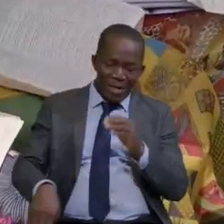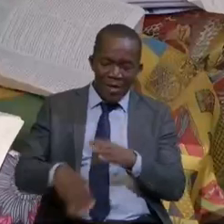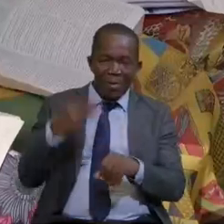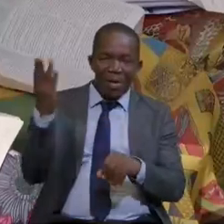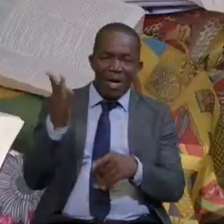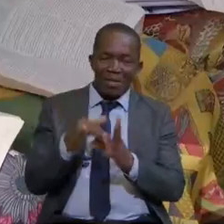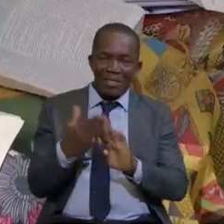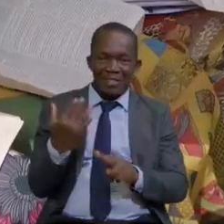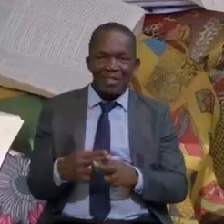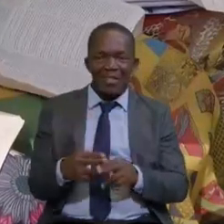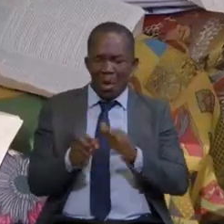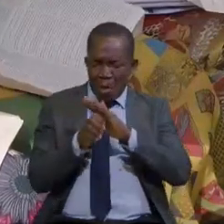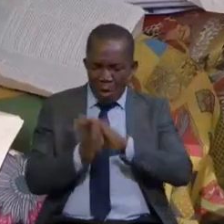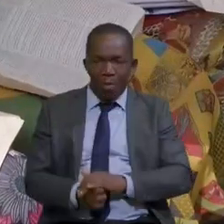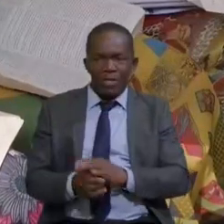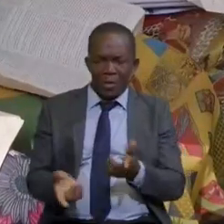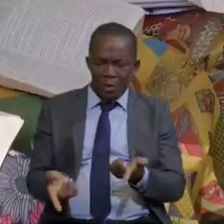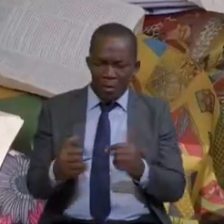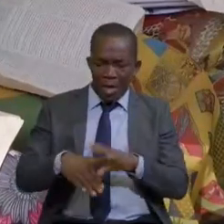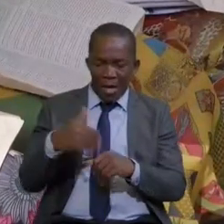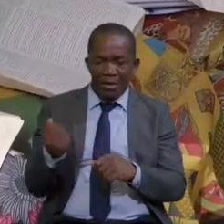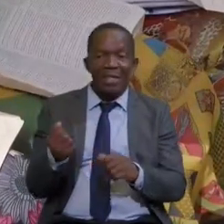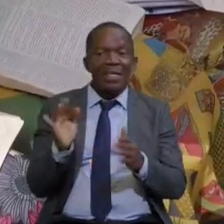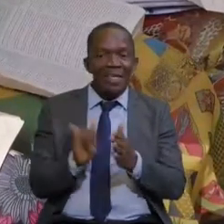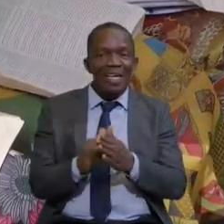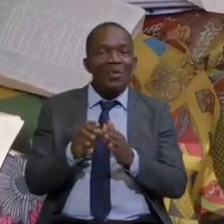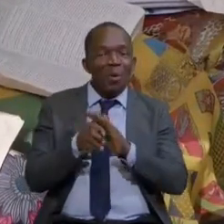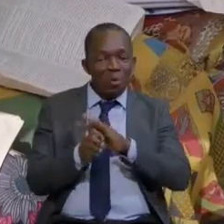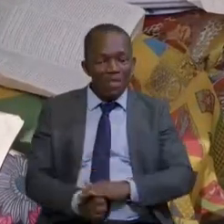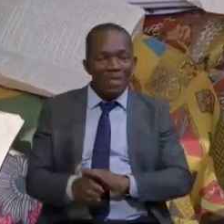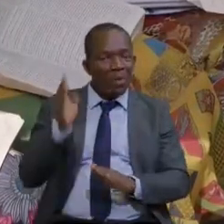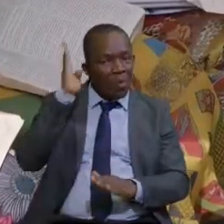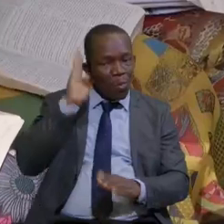L'oppression, sort. Cette chose aujourd'hui. Va sortir.